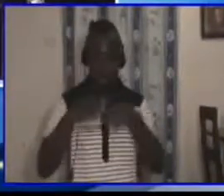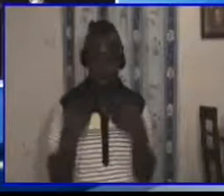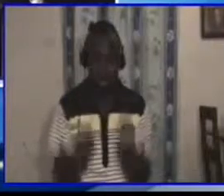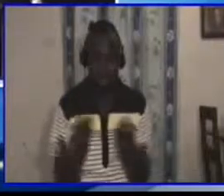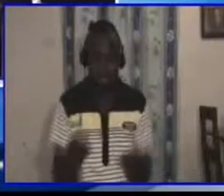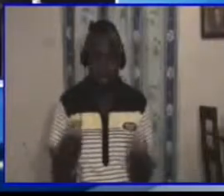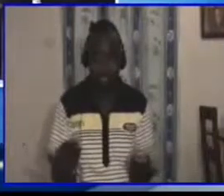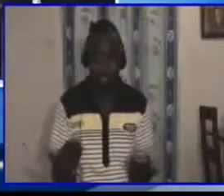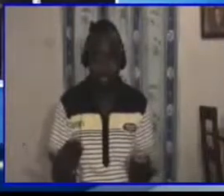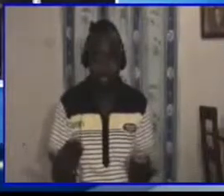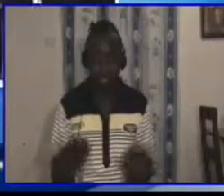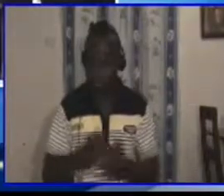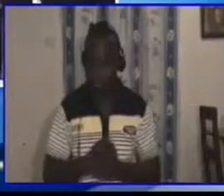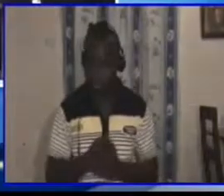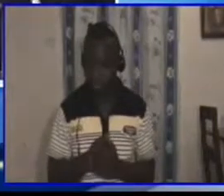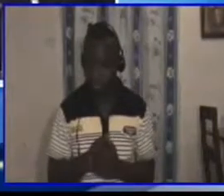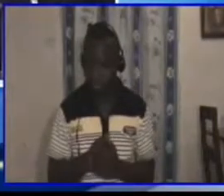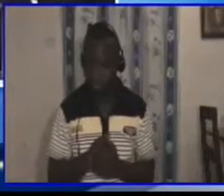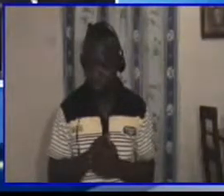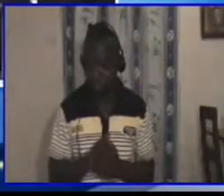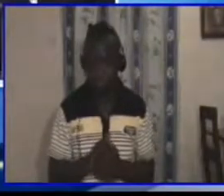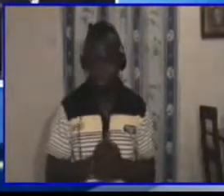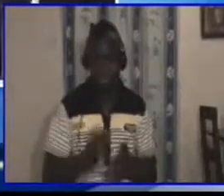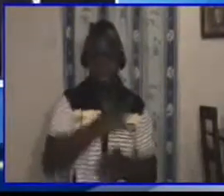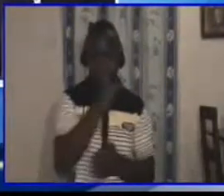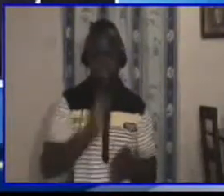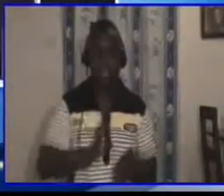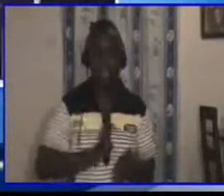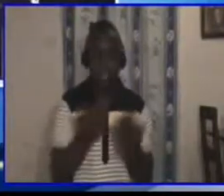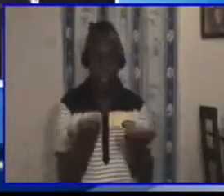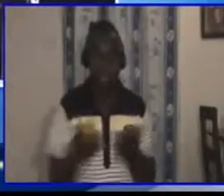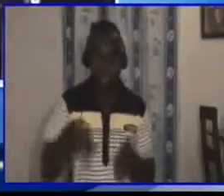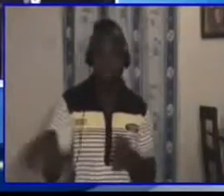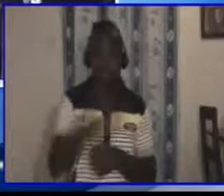noi rappresentiamo le promesse di dio